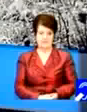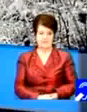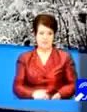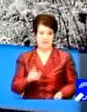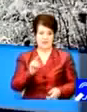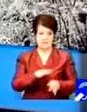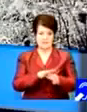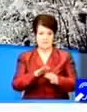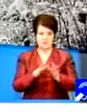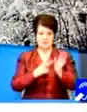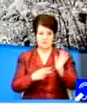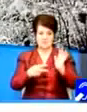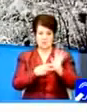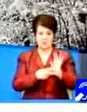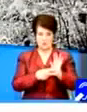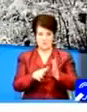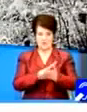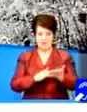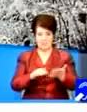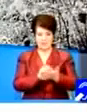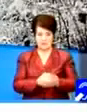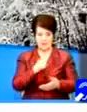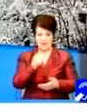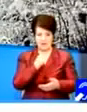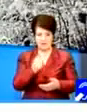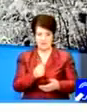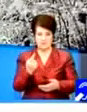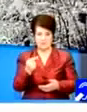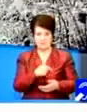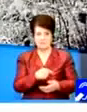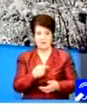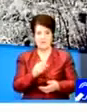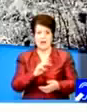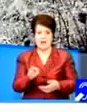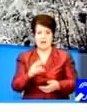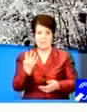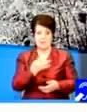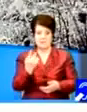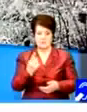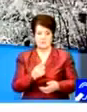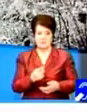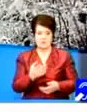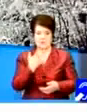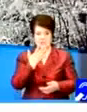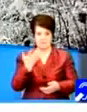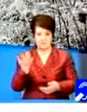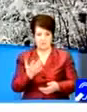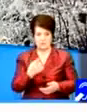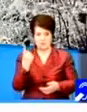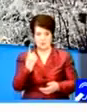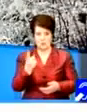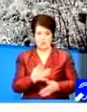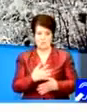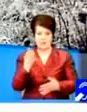Astăzi se împlinesc 78 de ani de la masacrul de la Fântâna Albă. Pe 1 aprilie 1941, Uniunea Sovietică scria cu sânge una dintre cele